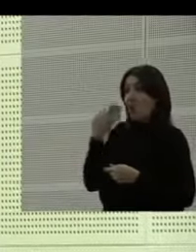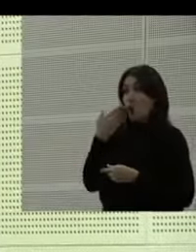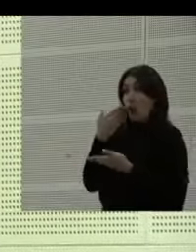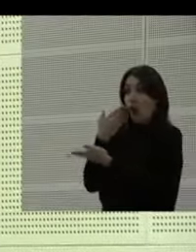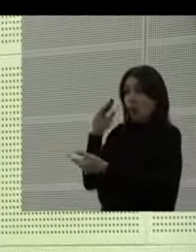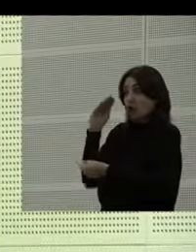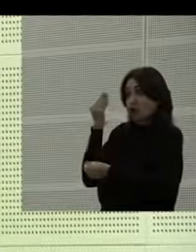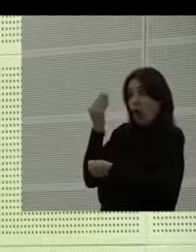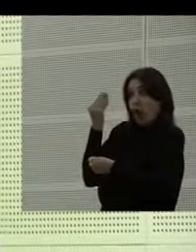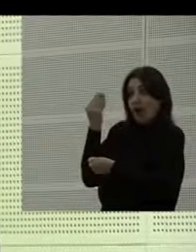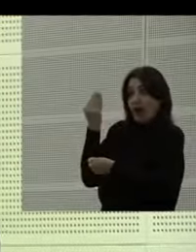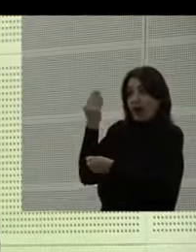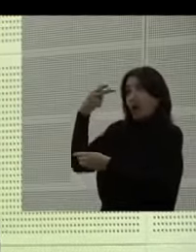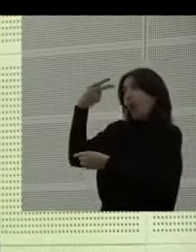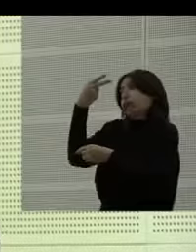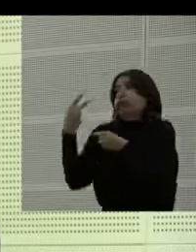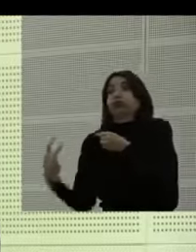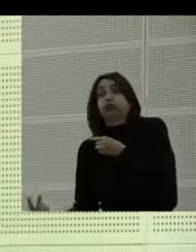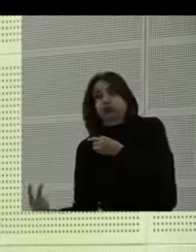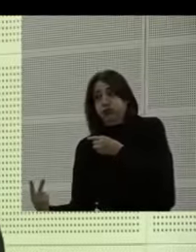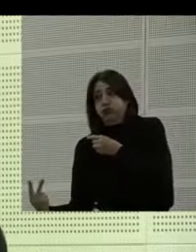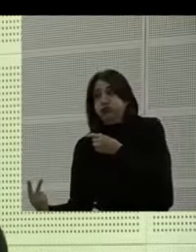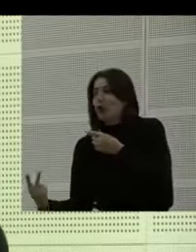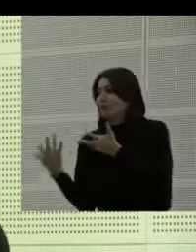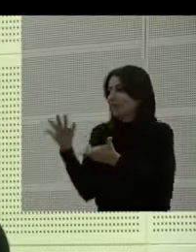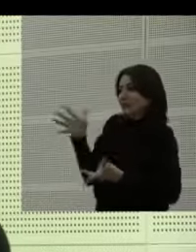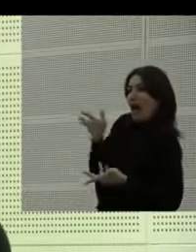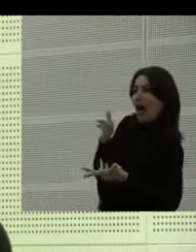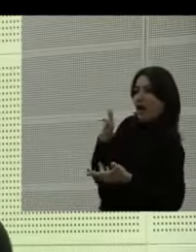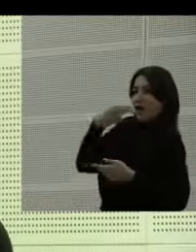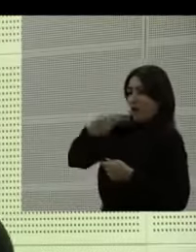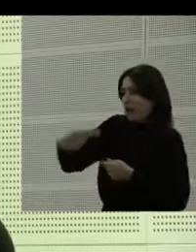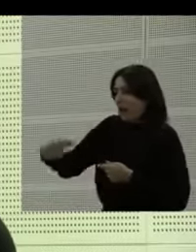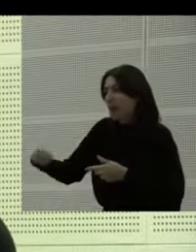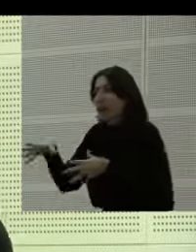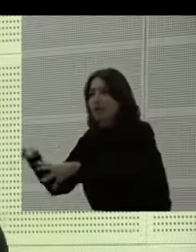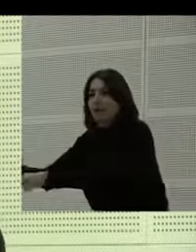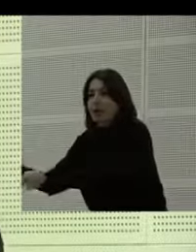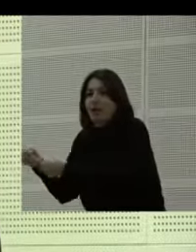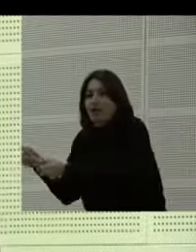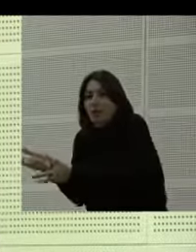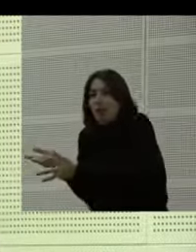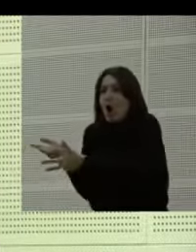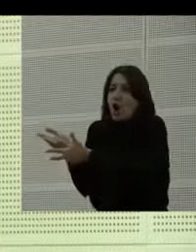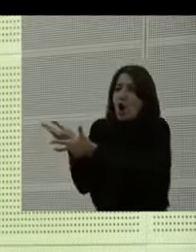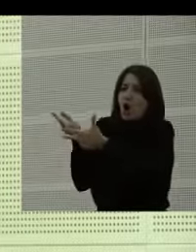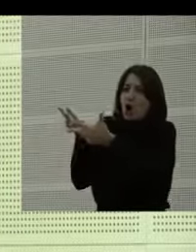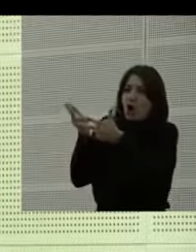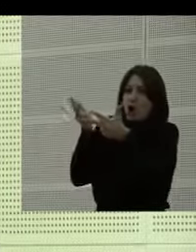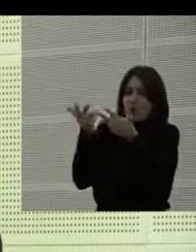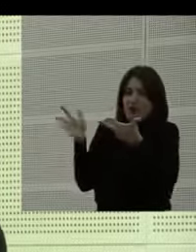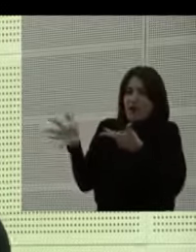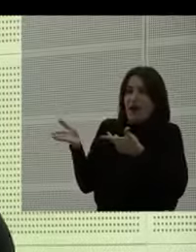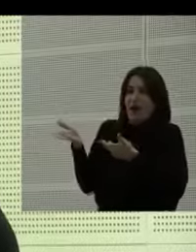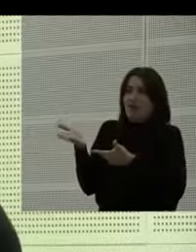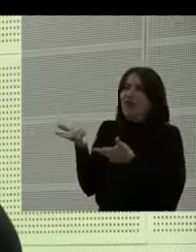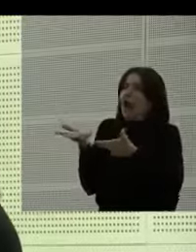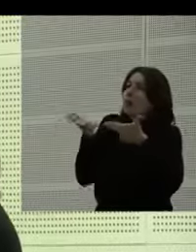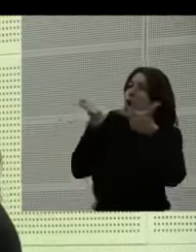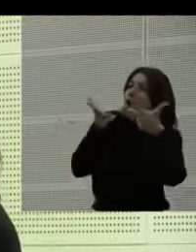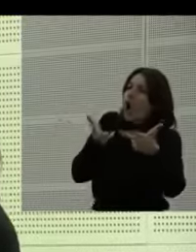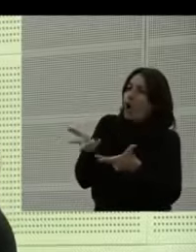giovane principe lo salva, lo prende e lo